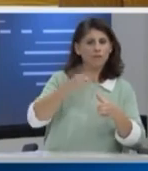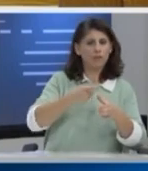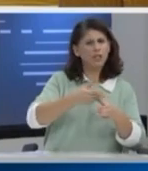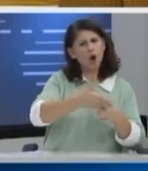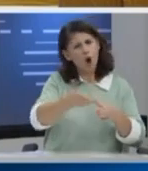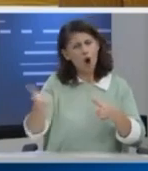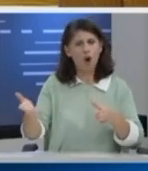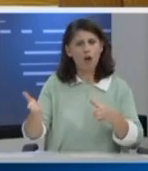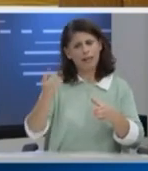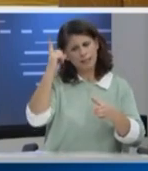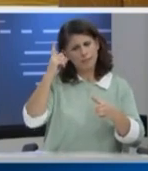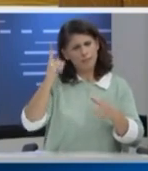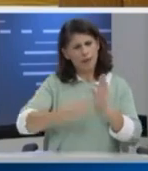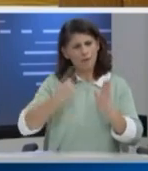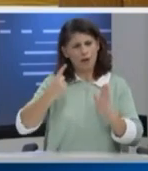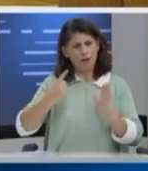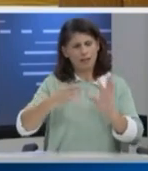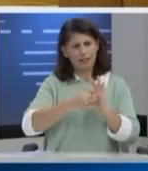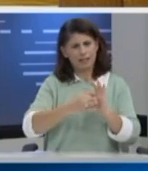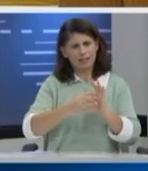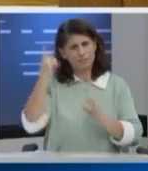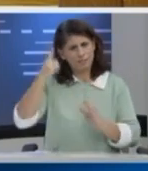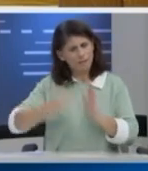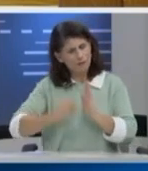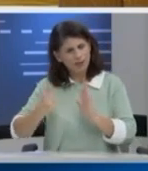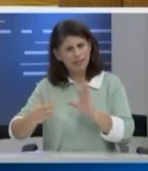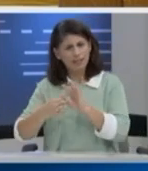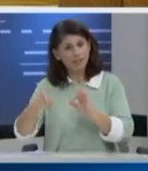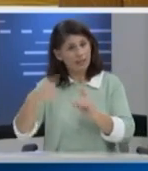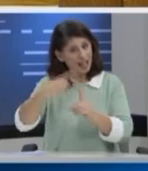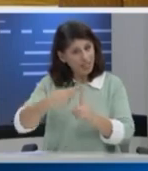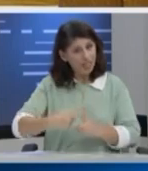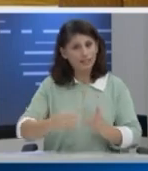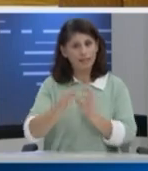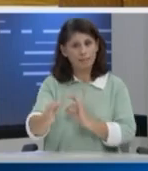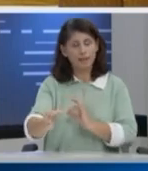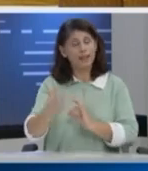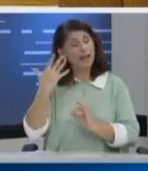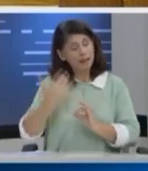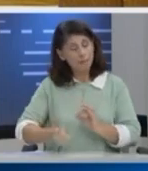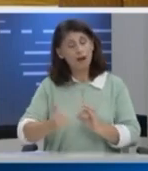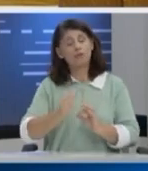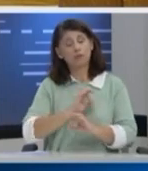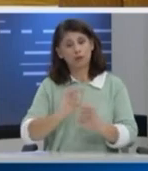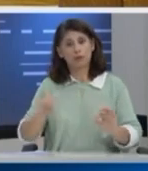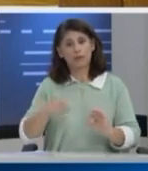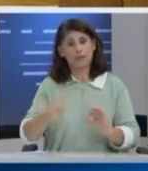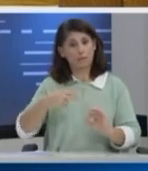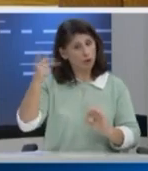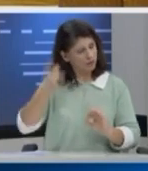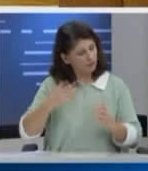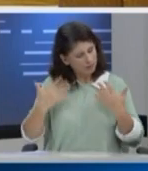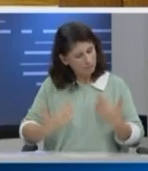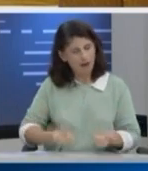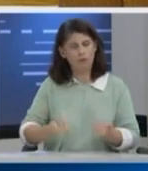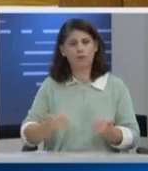θέματα που δεν υπάρχει καμία αμφιβολία. Θετικά μέτρα είναι αυτά τα οποία σας εξήγηλα. Υπάρχουν σαφέστατα αυτές οι